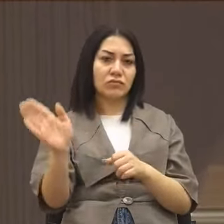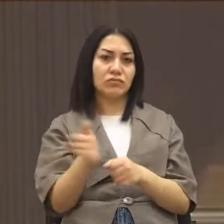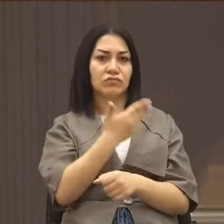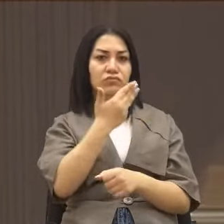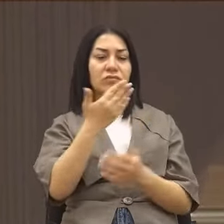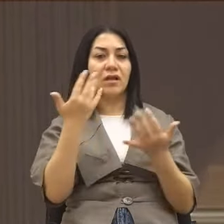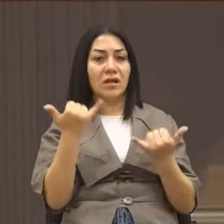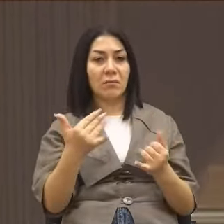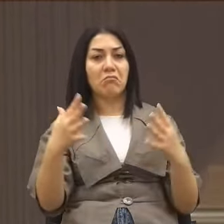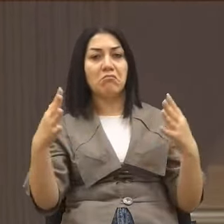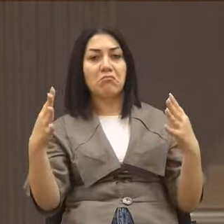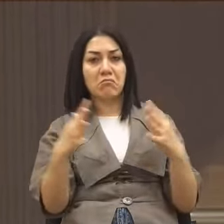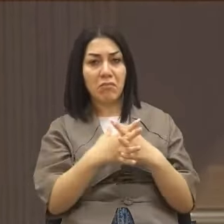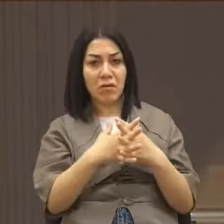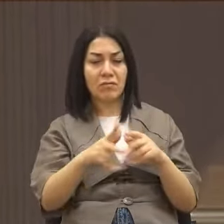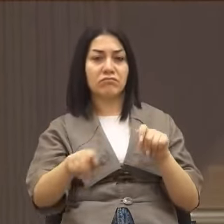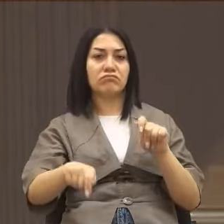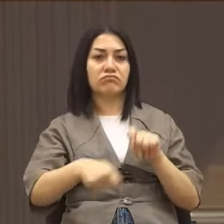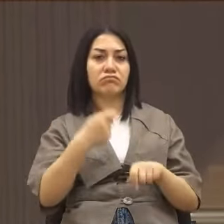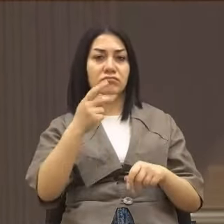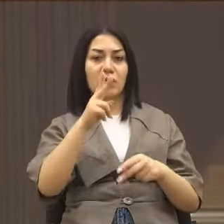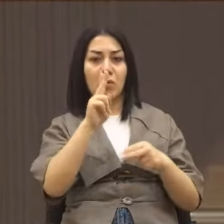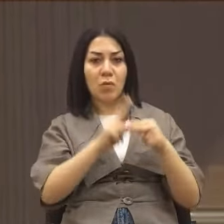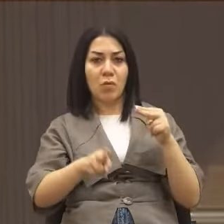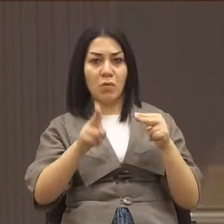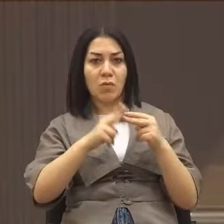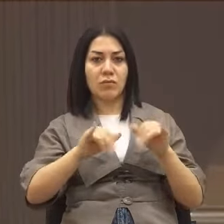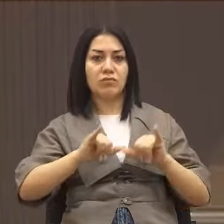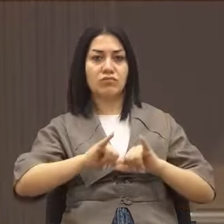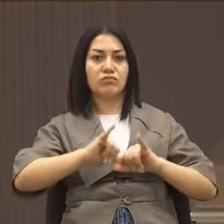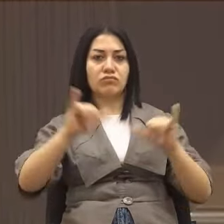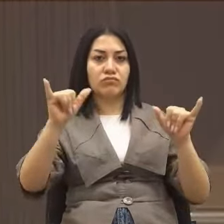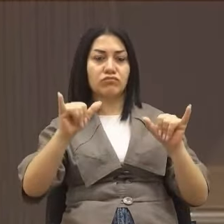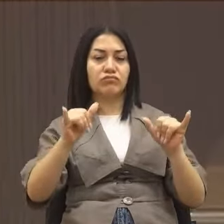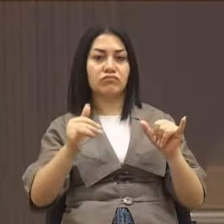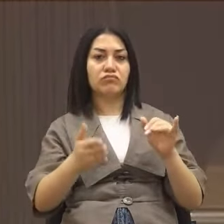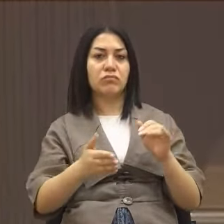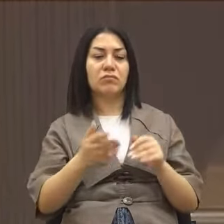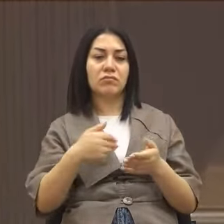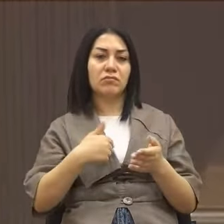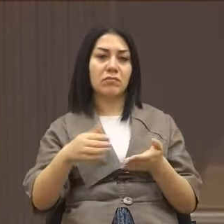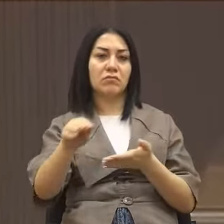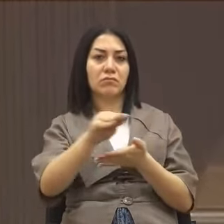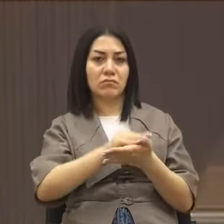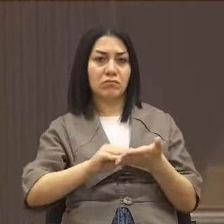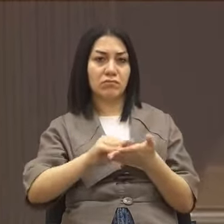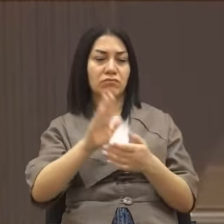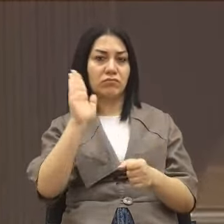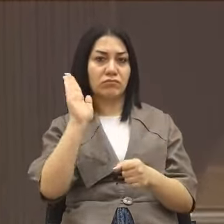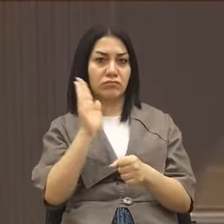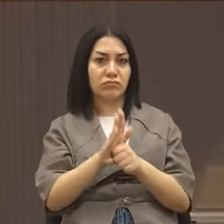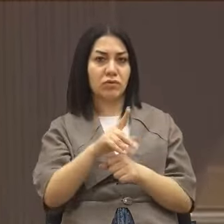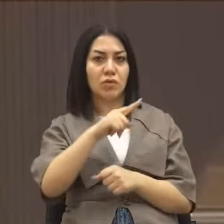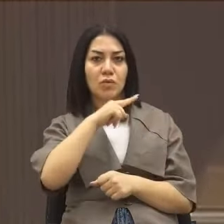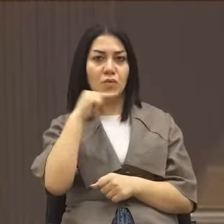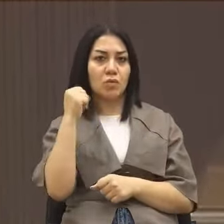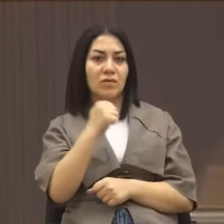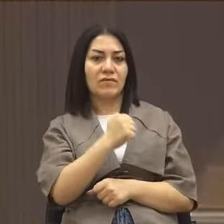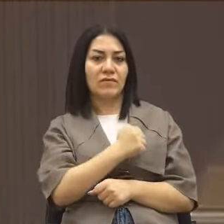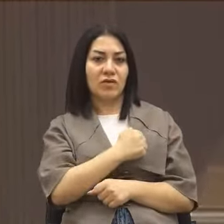պատերազմի եւ դրա հետևանքով կորուստների հավանականությունը գնահատվում է բարձր, մենք կրկին կոչ ենք անում